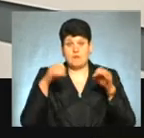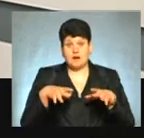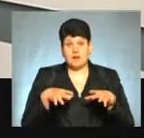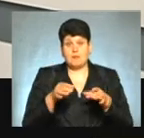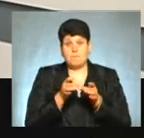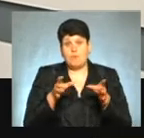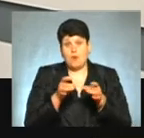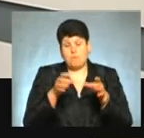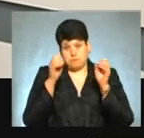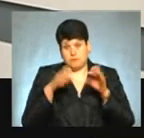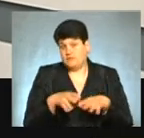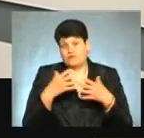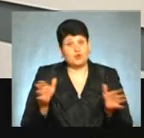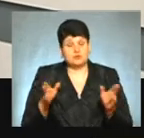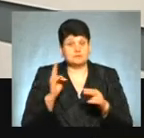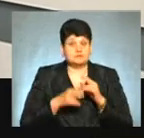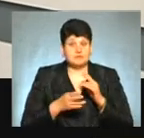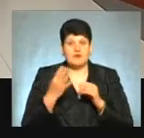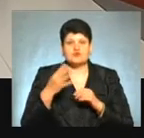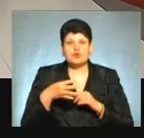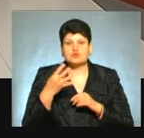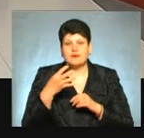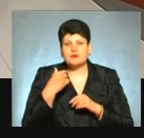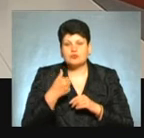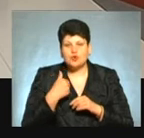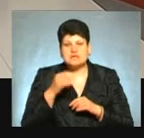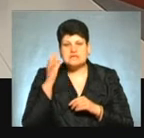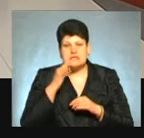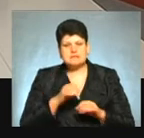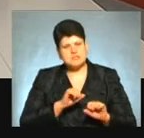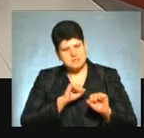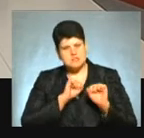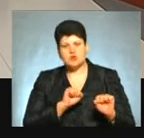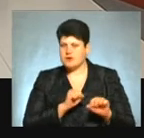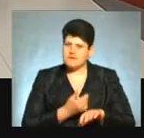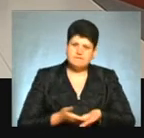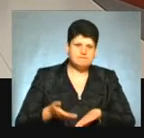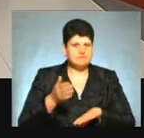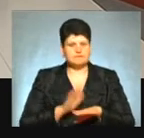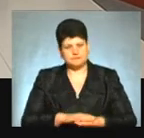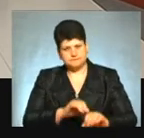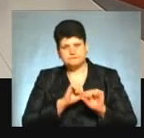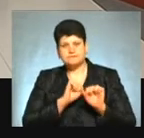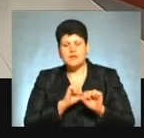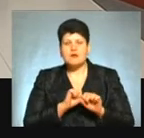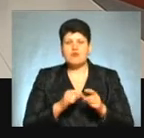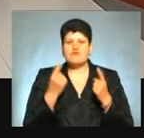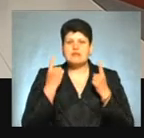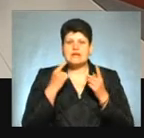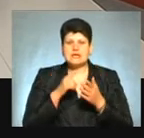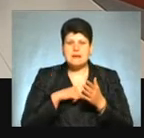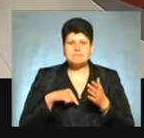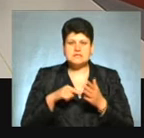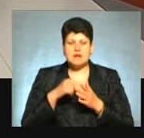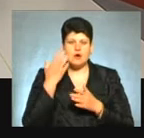бомб, на тому все закінчилося. Інша справа в 44-му році. Німці захищалися і важко захищалися. Крім того, в великих містах,